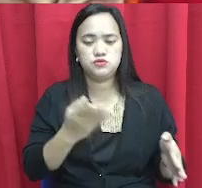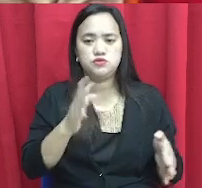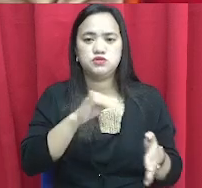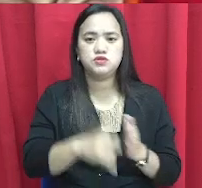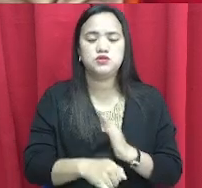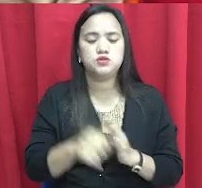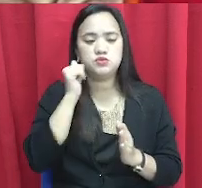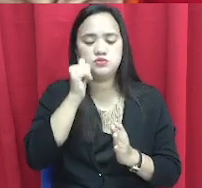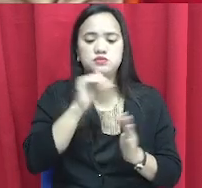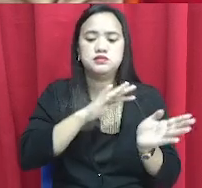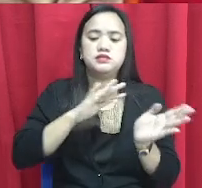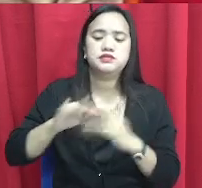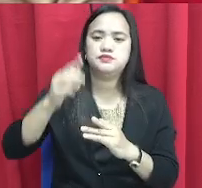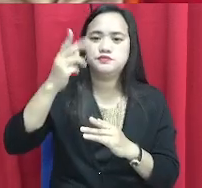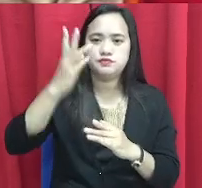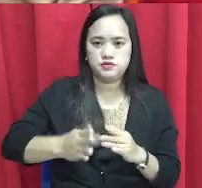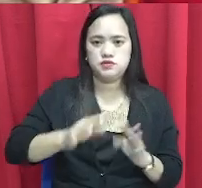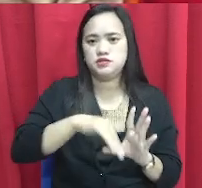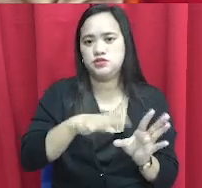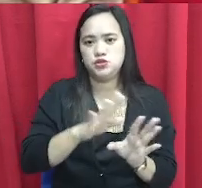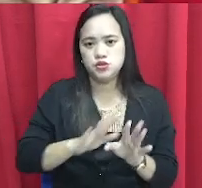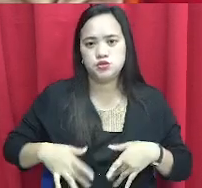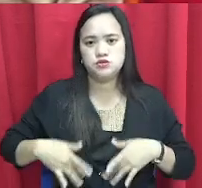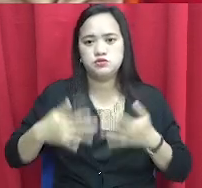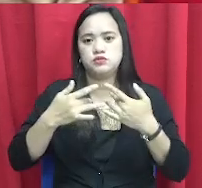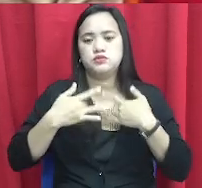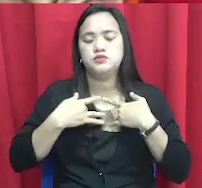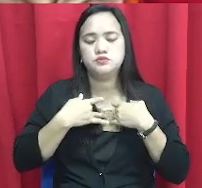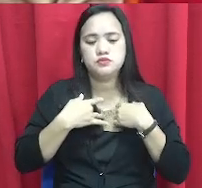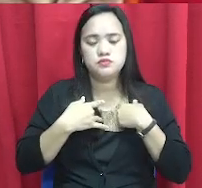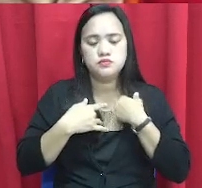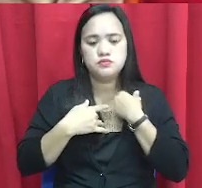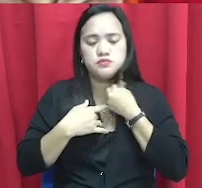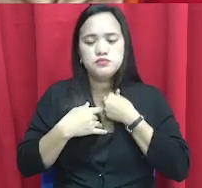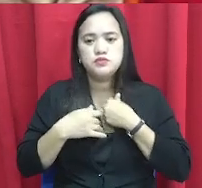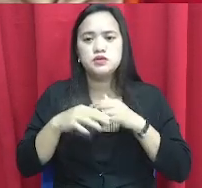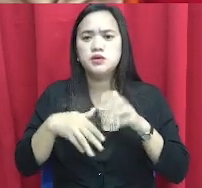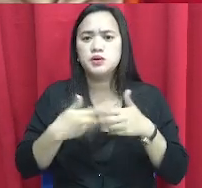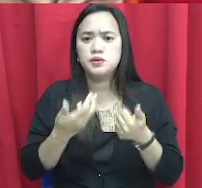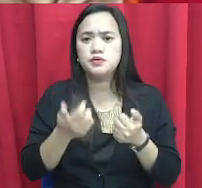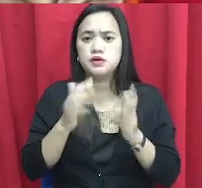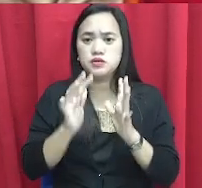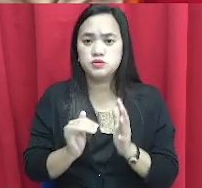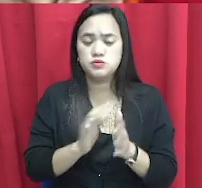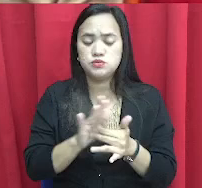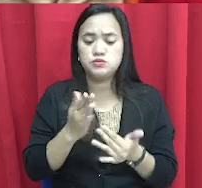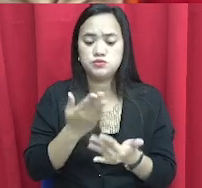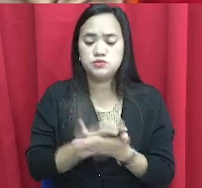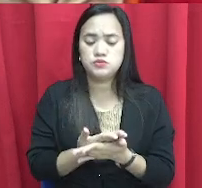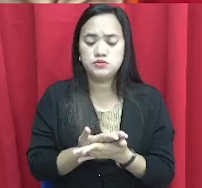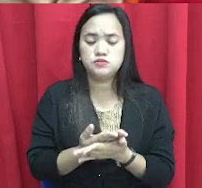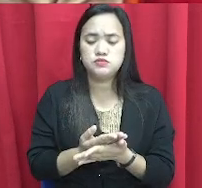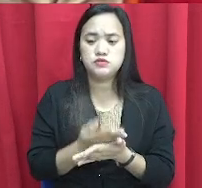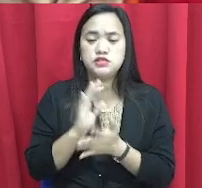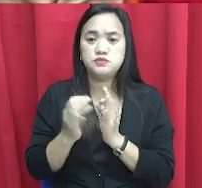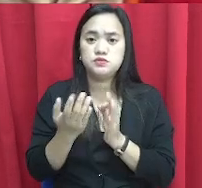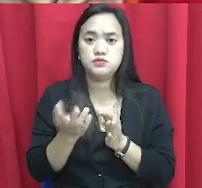nakun po tinatanggalan natin para natin sinasabing kaya ko na to Paano m kaya hindi naman ikaw ang nag-establisar